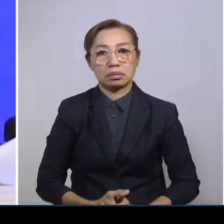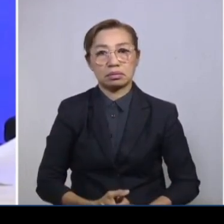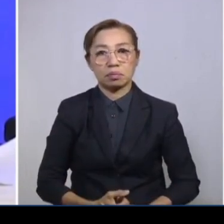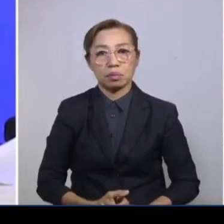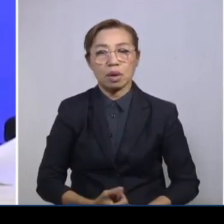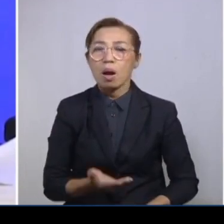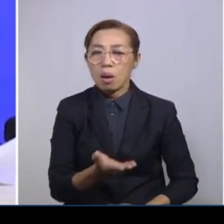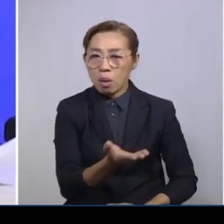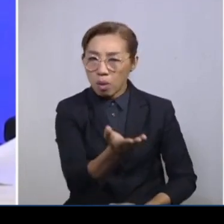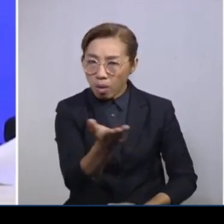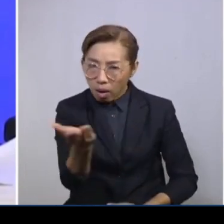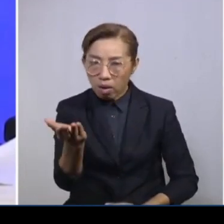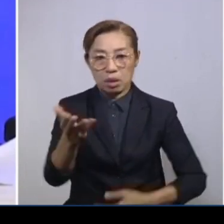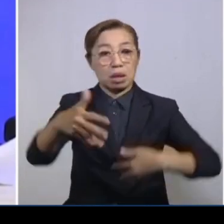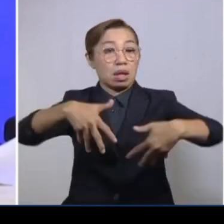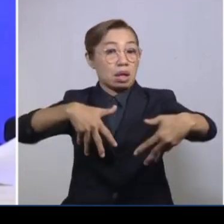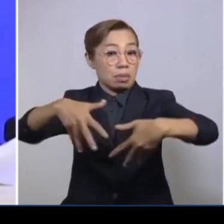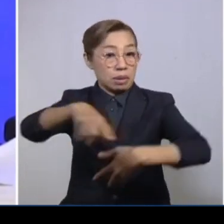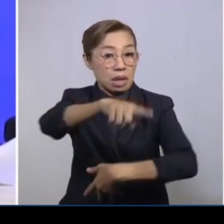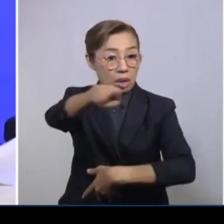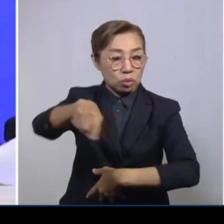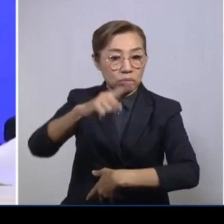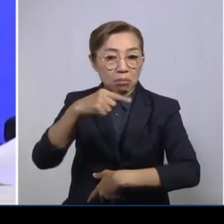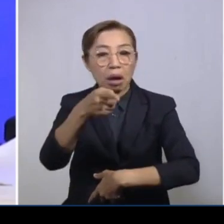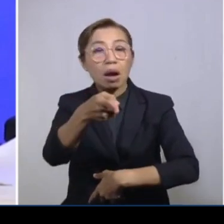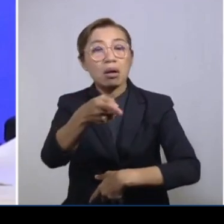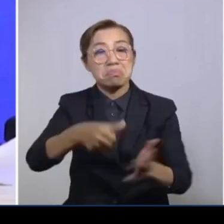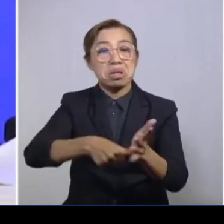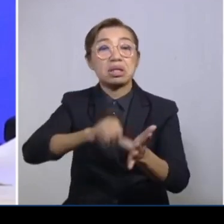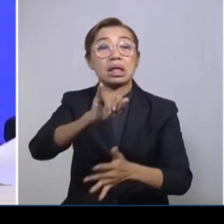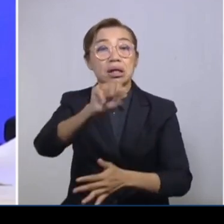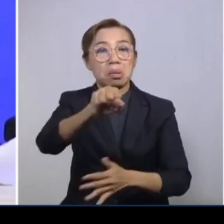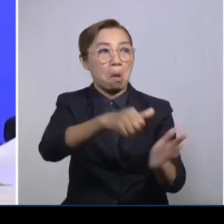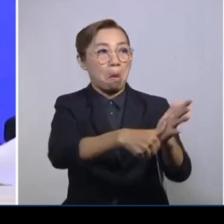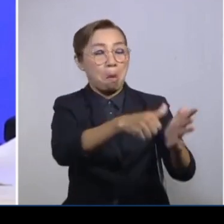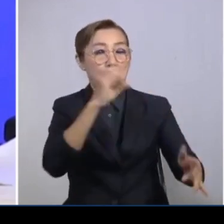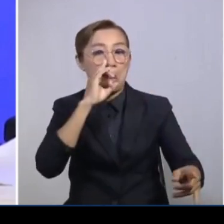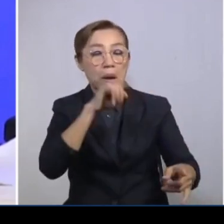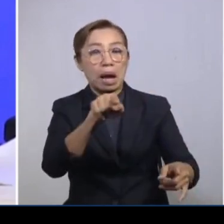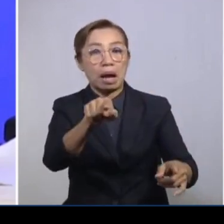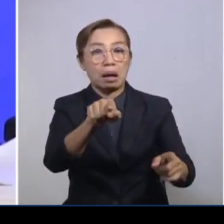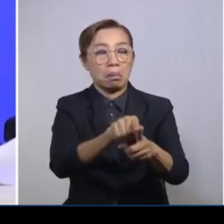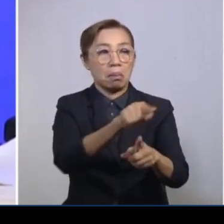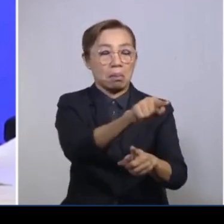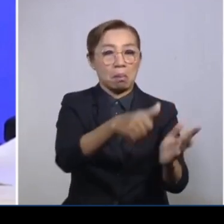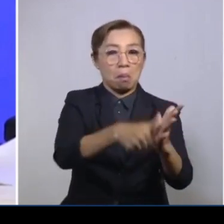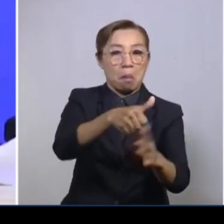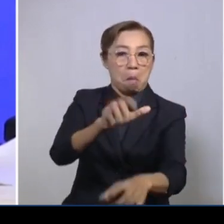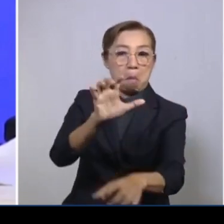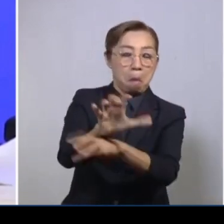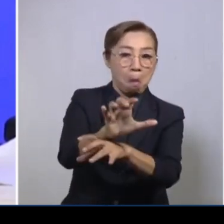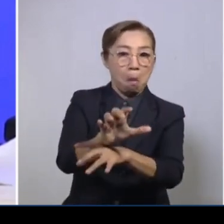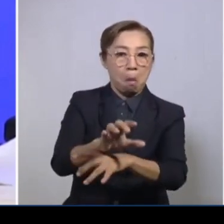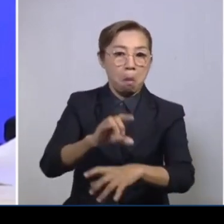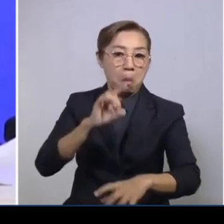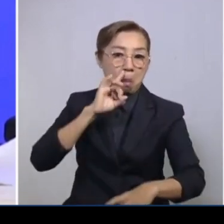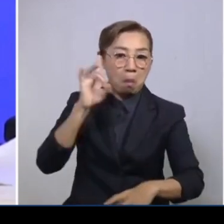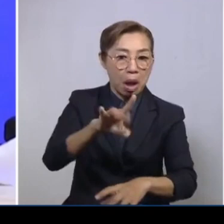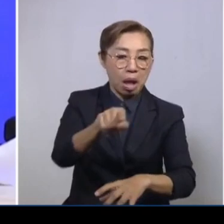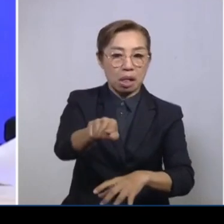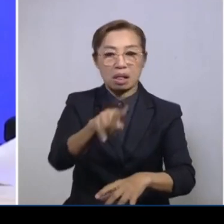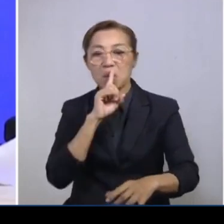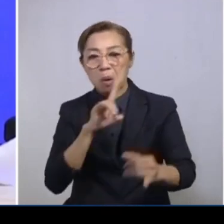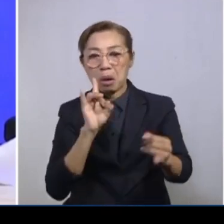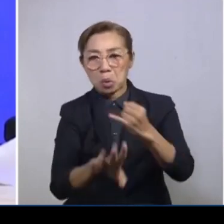ขอเรียนเชิญให้พี่น้องประชาชนที่ประสบปัญหานี้นอกระบบไม่ว่าจะเป็นการถูกข่มขู่คุกคามถูกดูหมิ่น